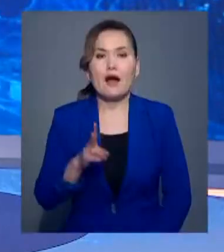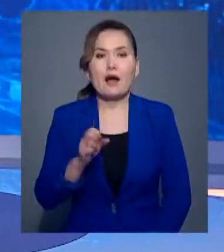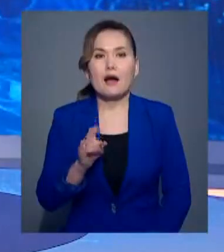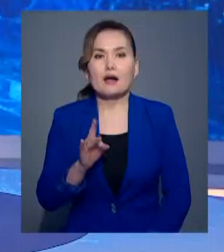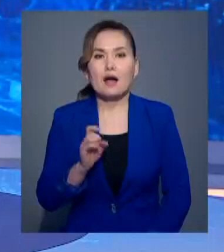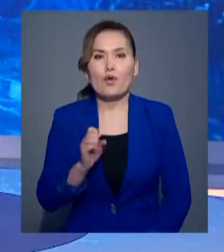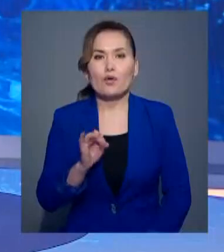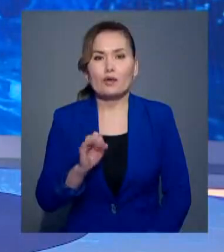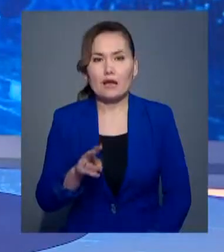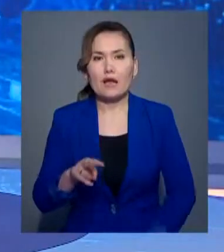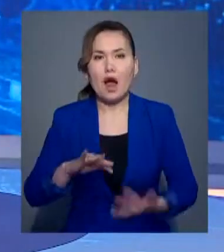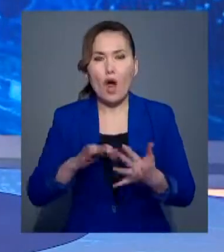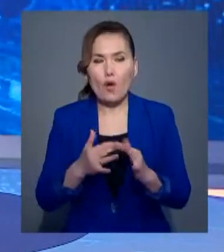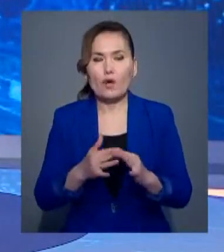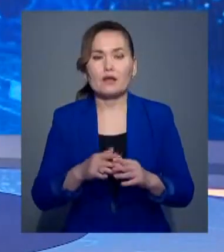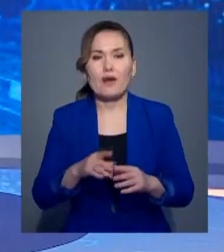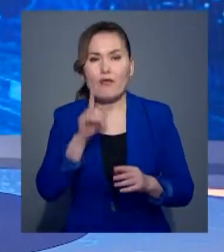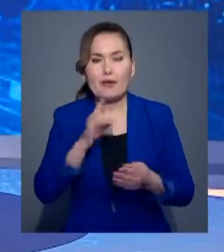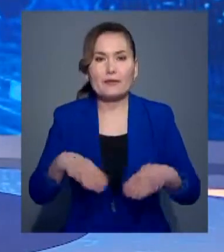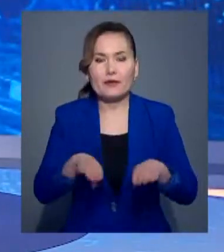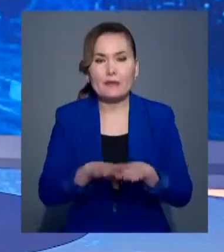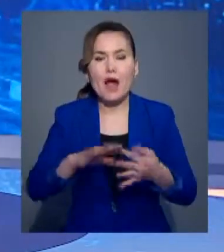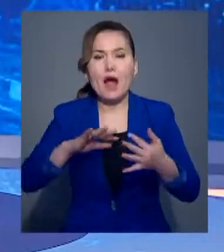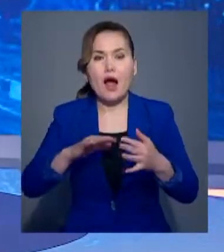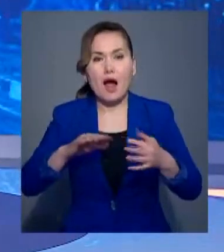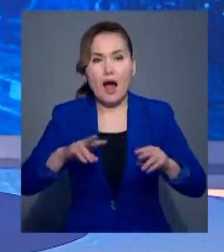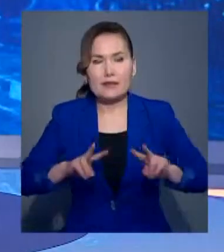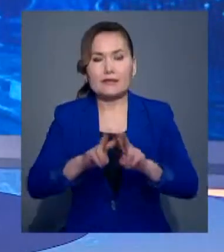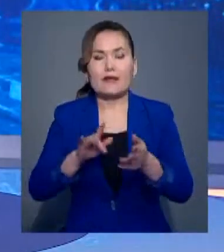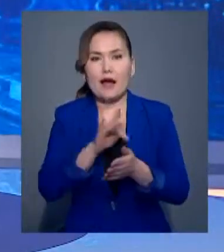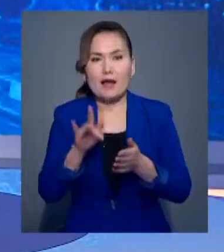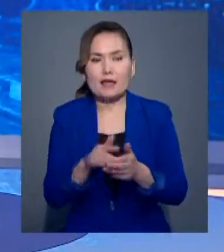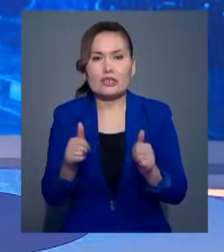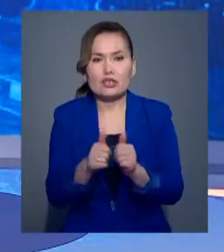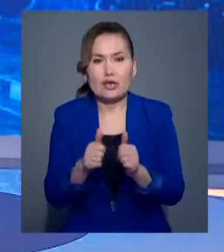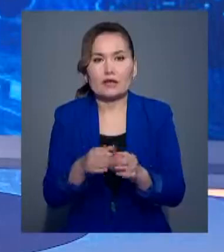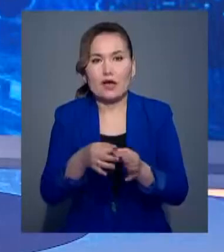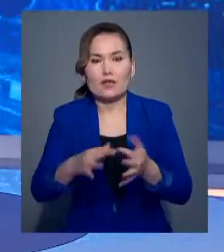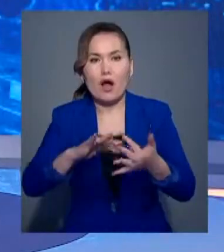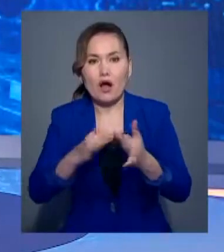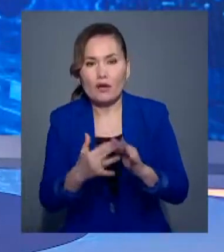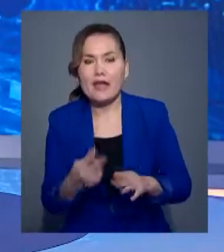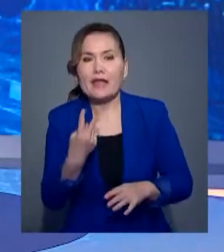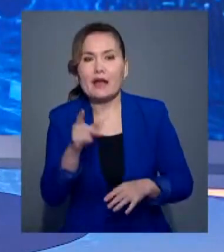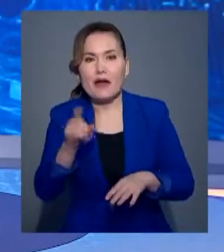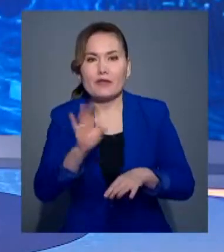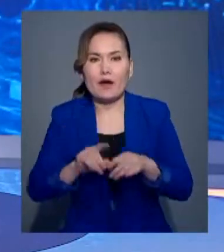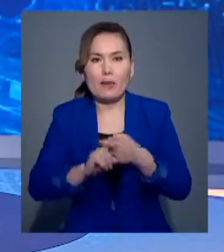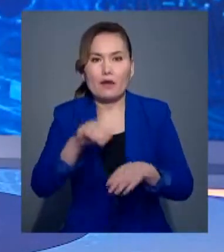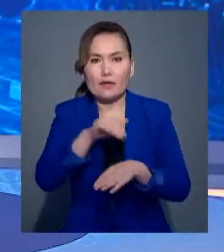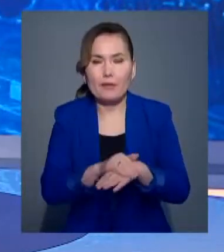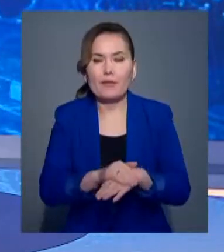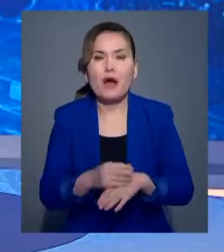Қаруеткел ауылы карантинге жабылды. Елорданың дәл іргесіндегі елді мекенінен 2 бірдей індет ошағы анықталған. Сөйтіп